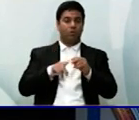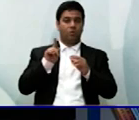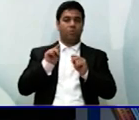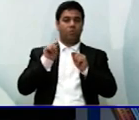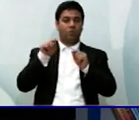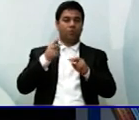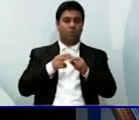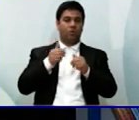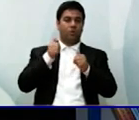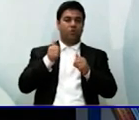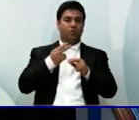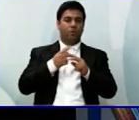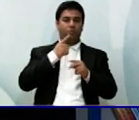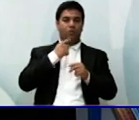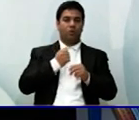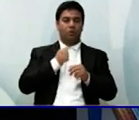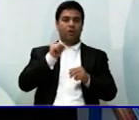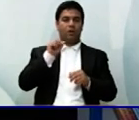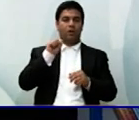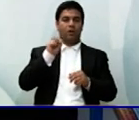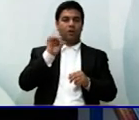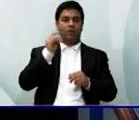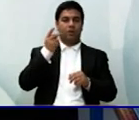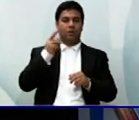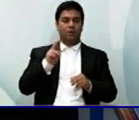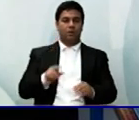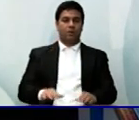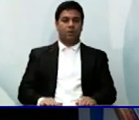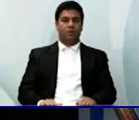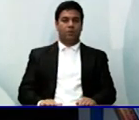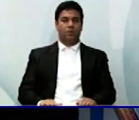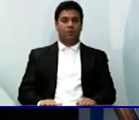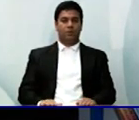в престижную военную академию.